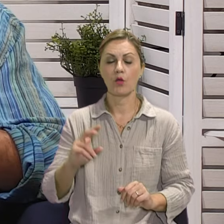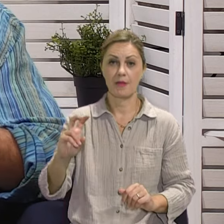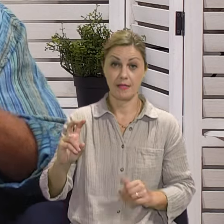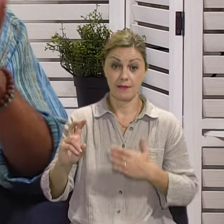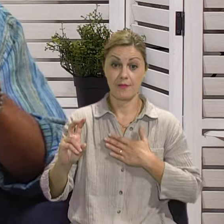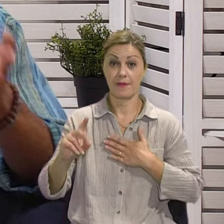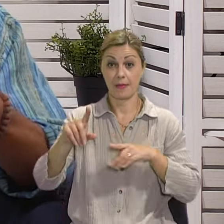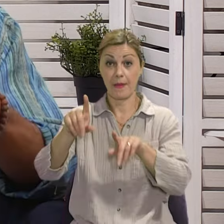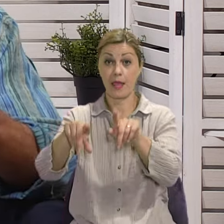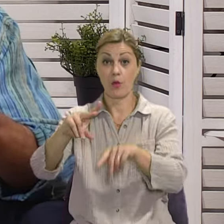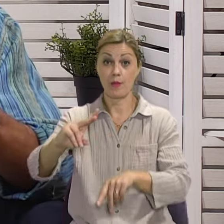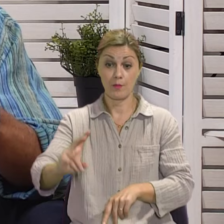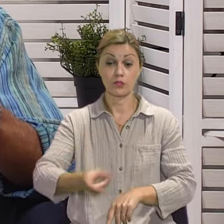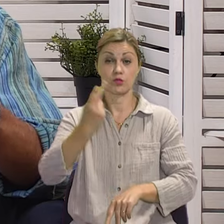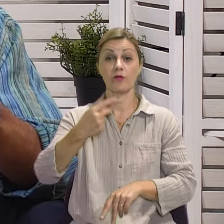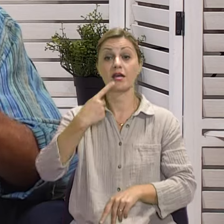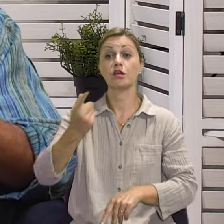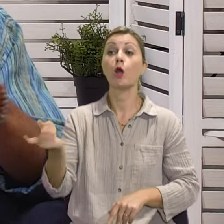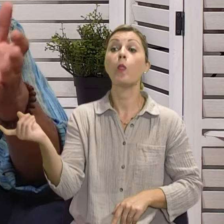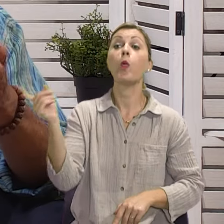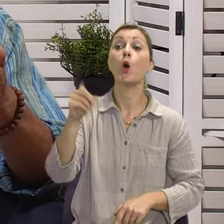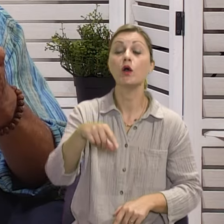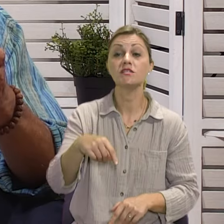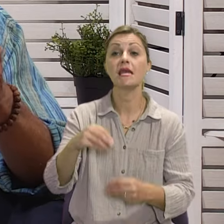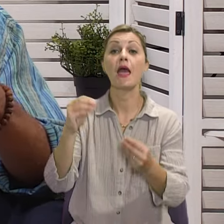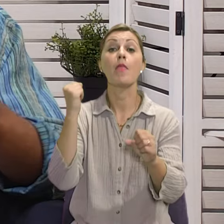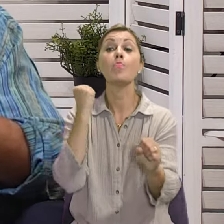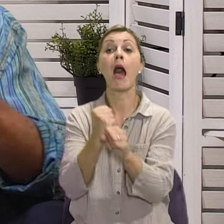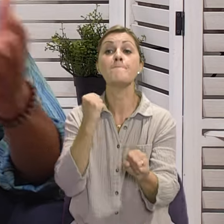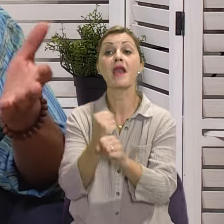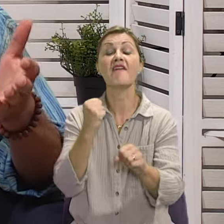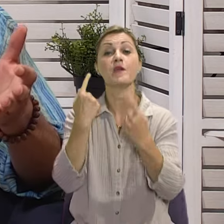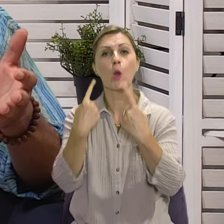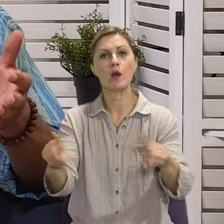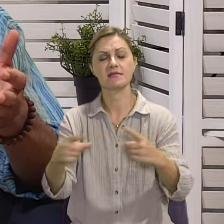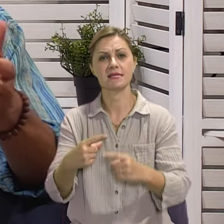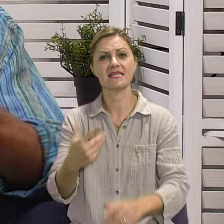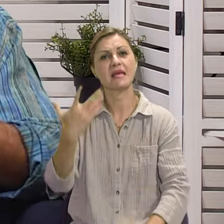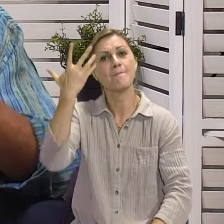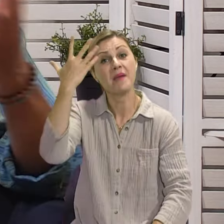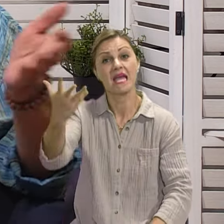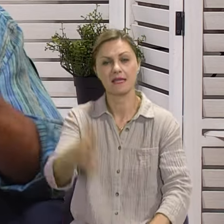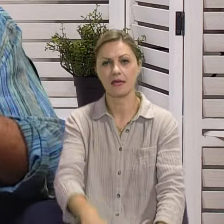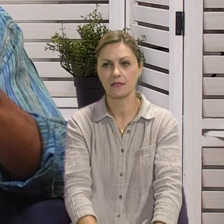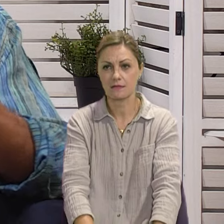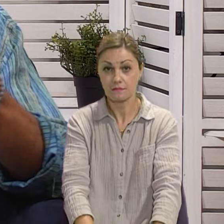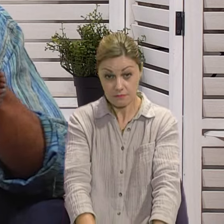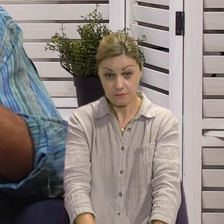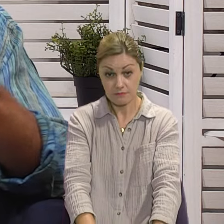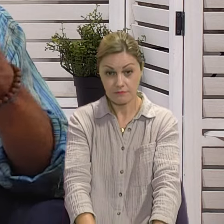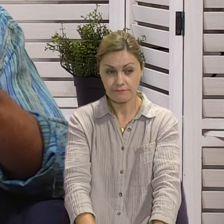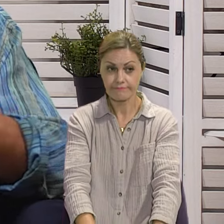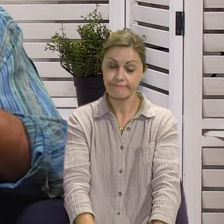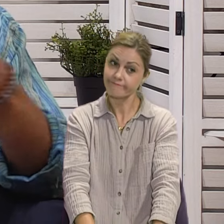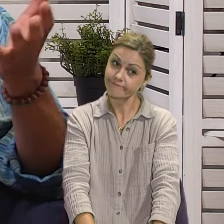koncert. Koncert se zbilja može napraviti u 5 dana sa 5 pametnih proba, 6. je